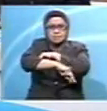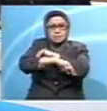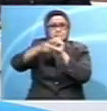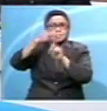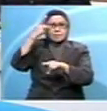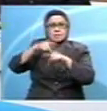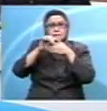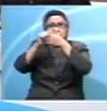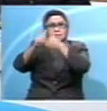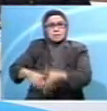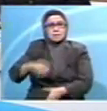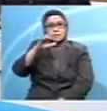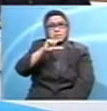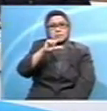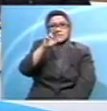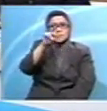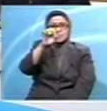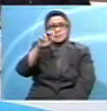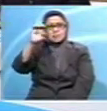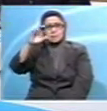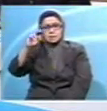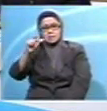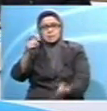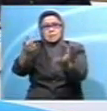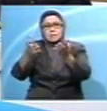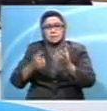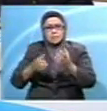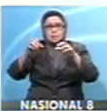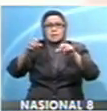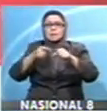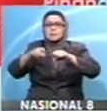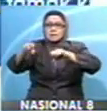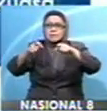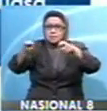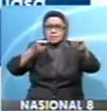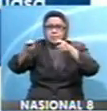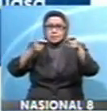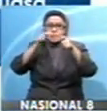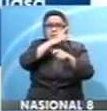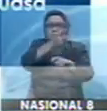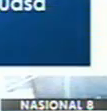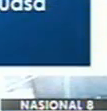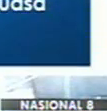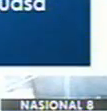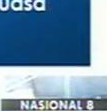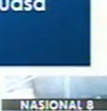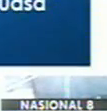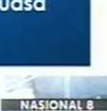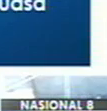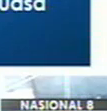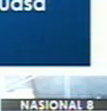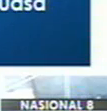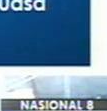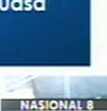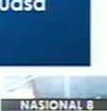Guan Eng mahu memegang kuasa pentadbiran di peringkat ketiga menurut beliau pilihan R itu tidak